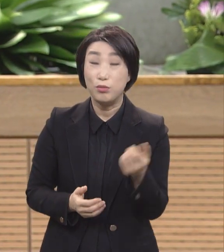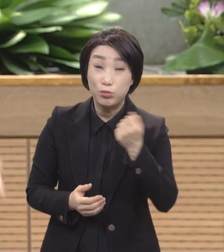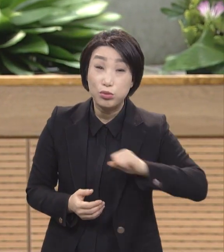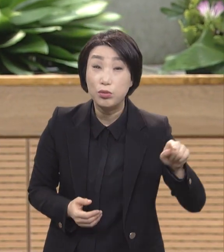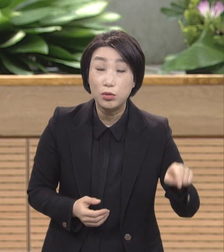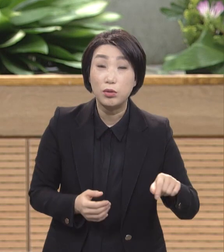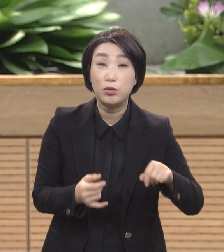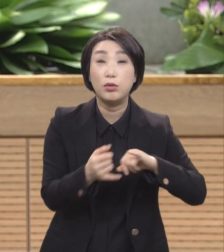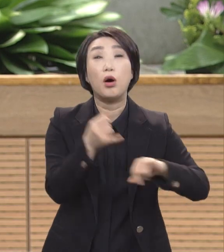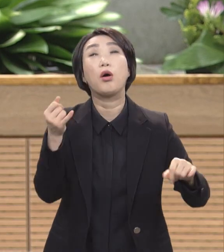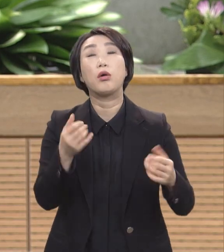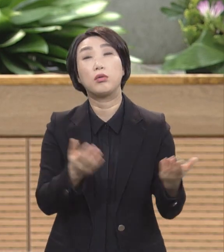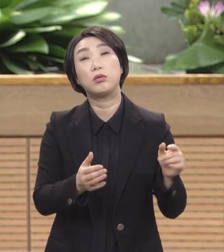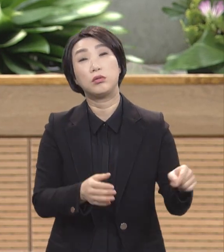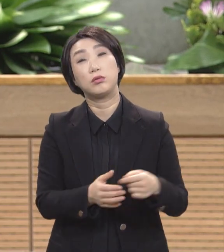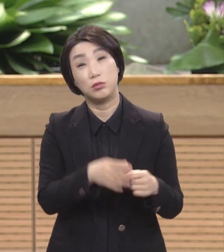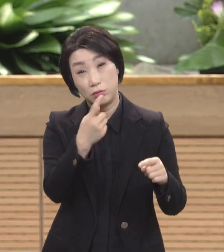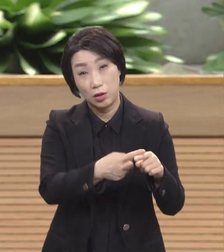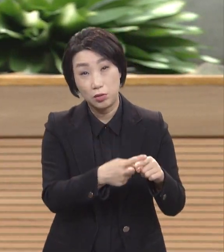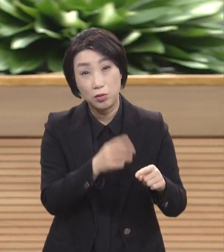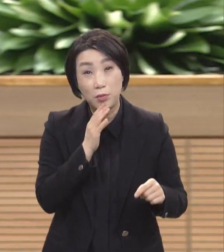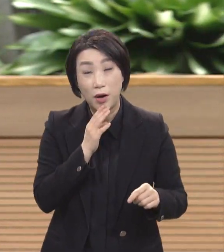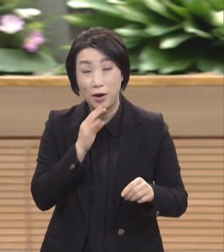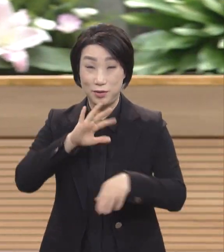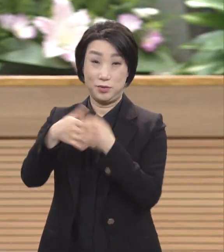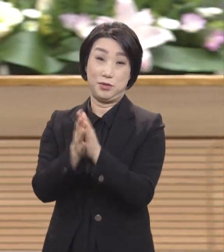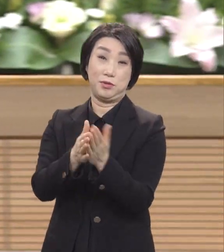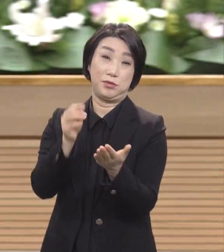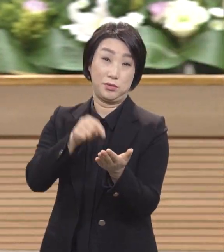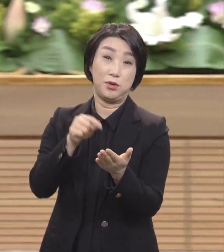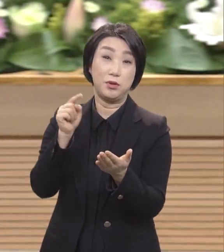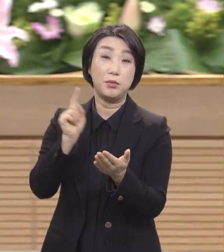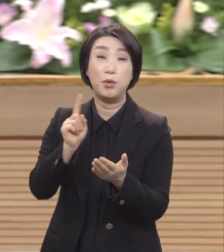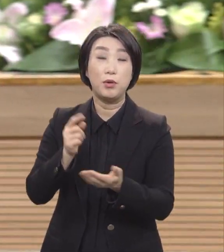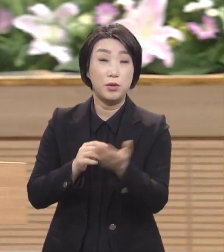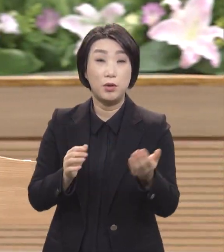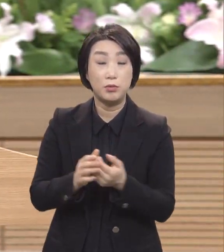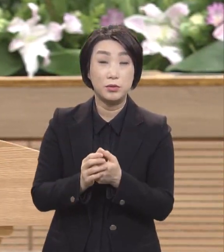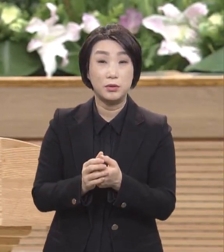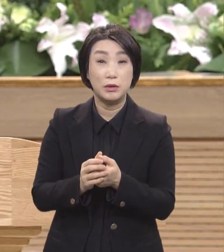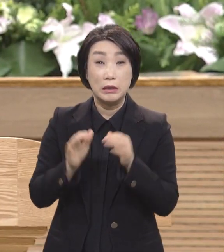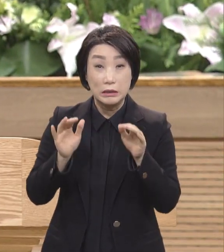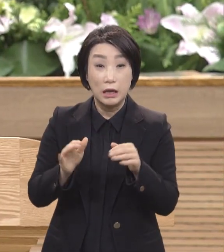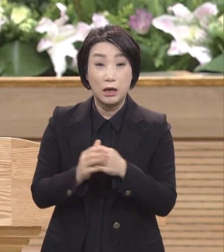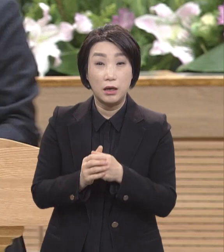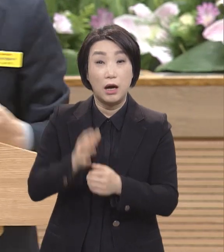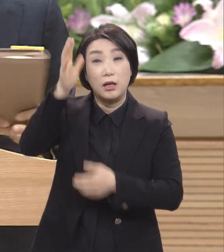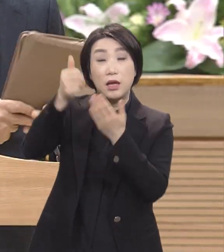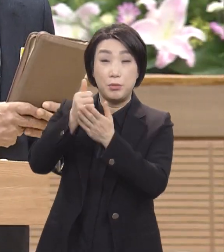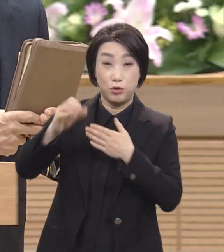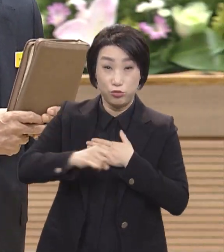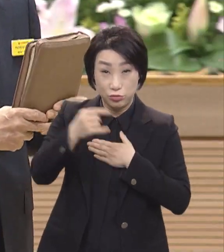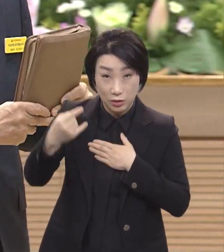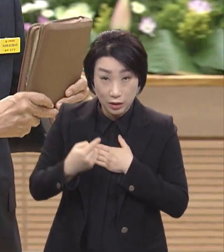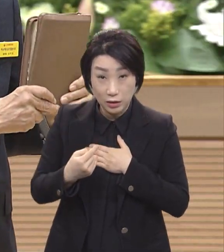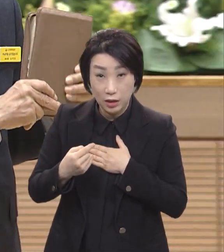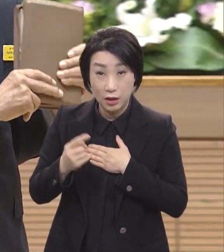불순종이 약속과 파괴니까. 이 성경은요, 하나님이 우리에게